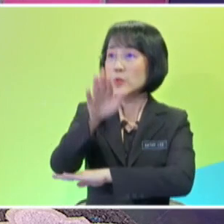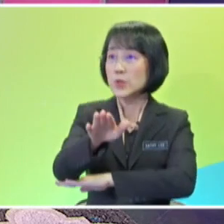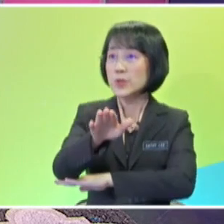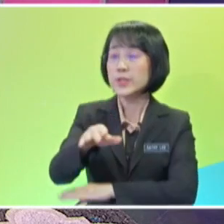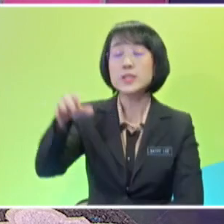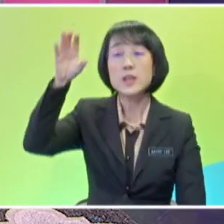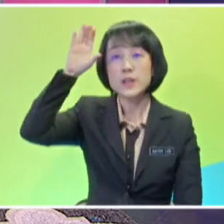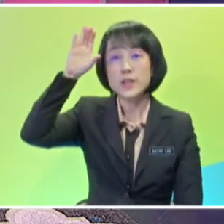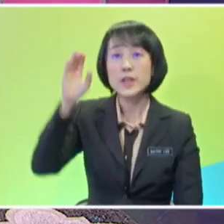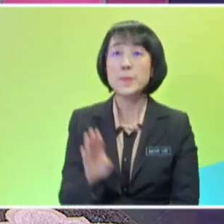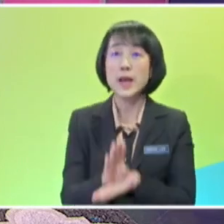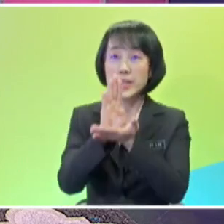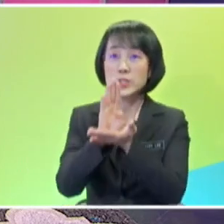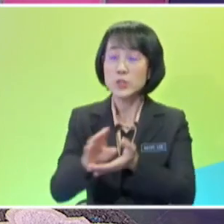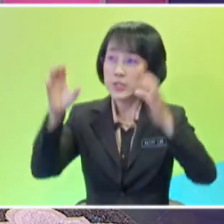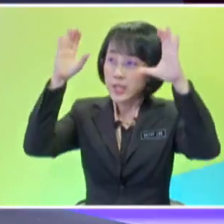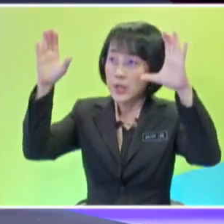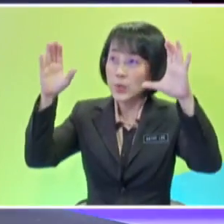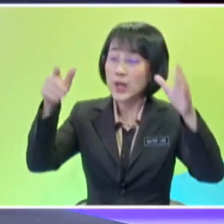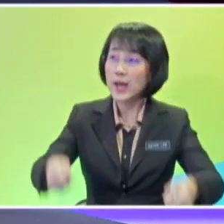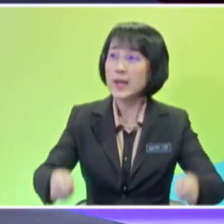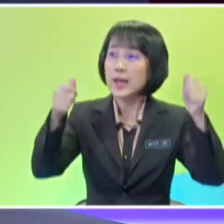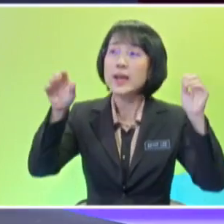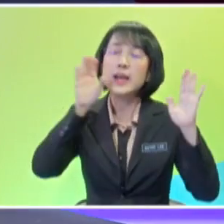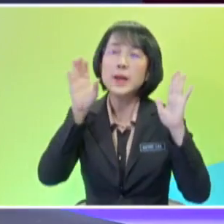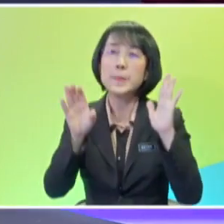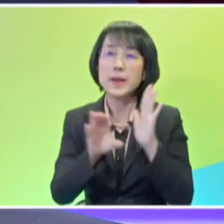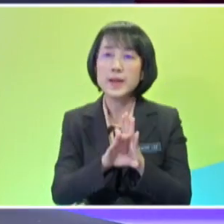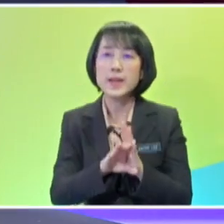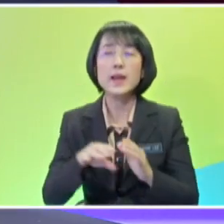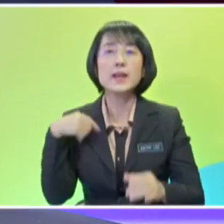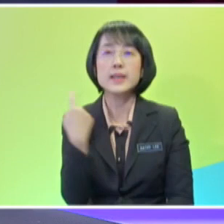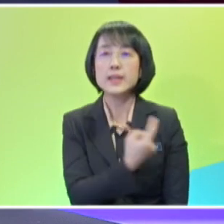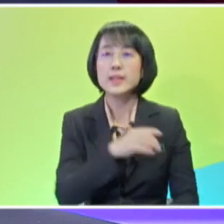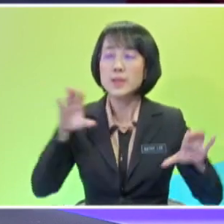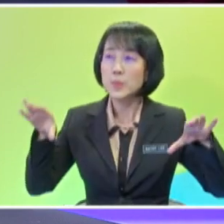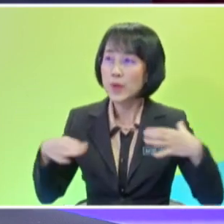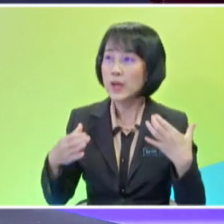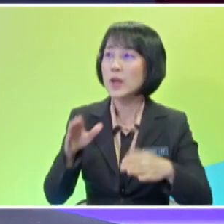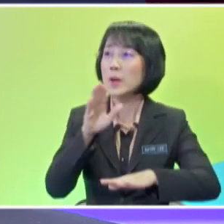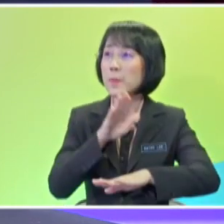di rumah angkat gambar yang kita buat waktu tersebut